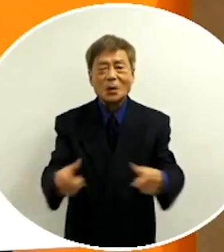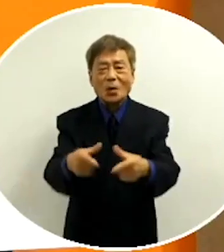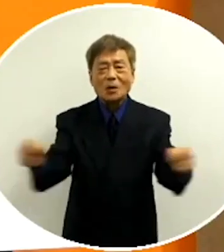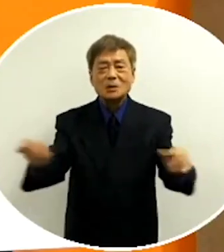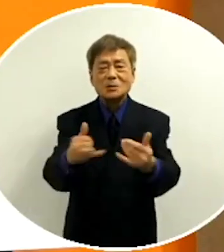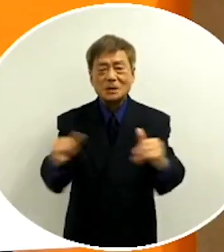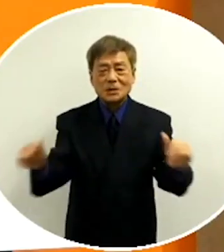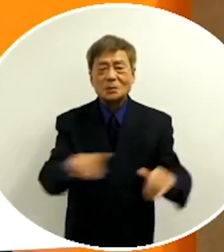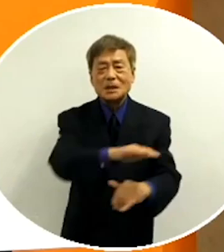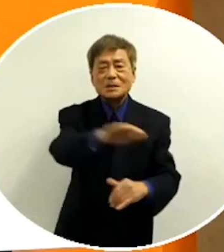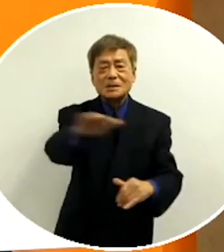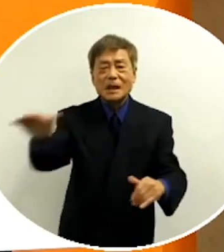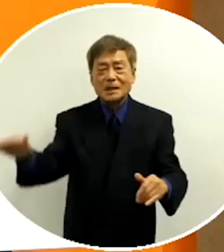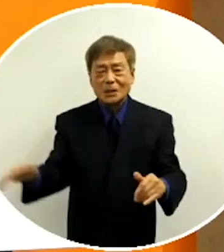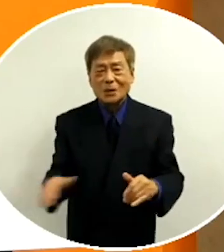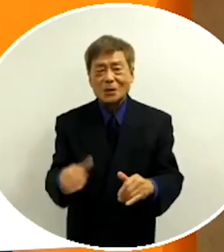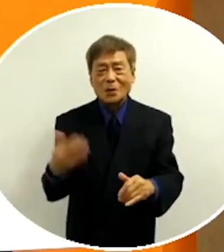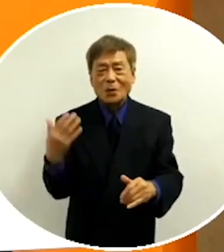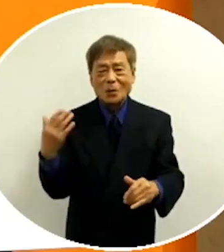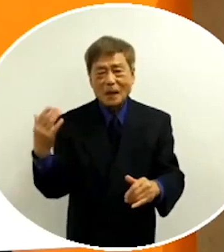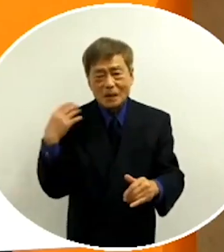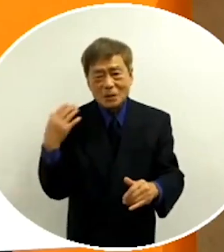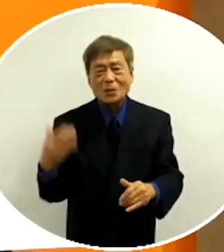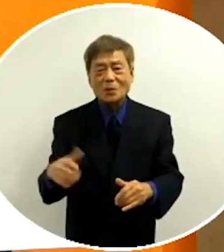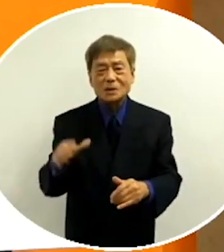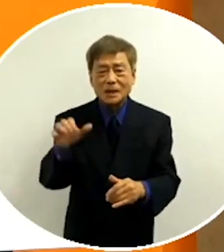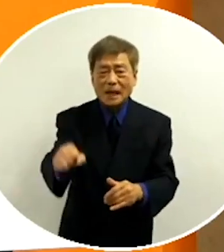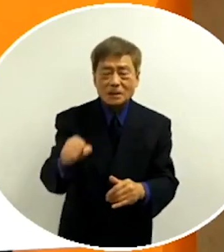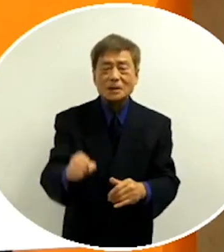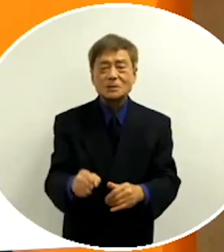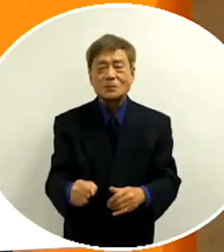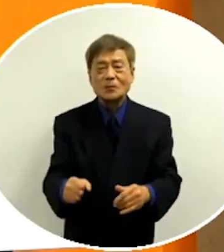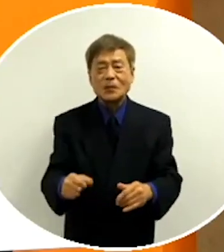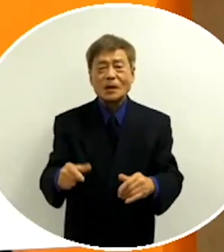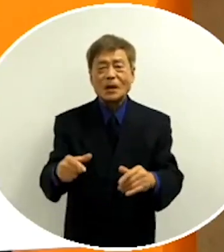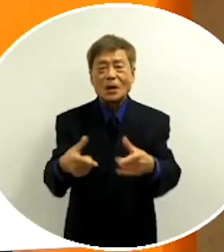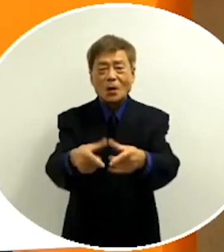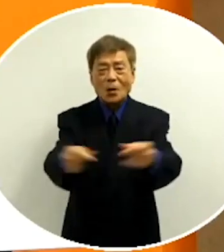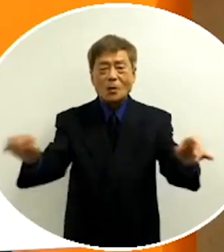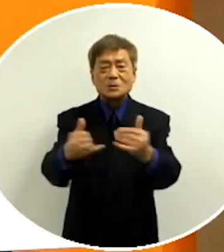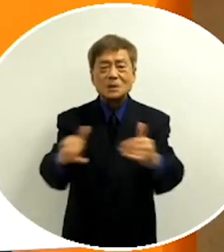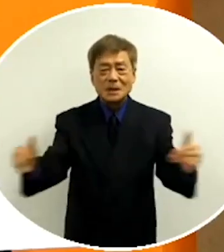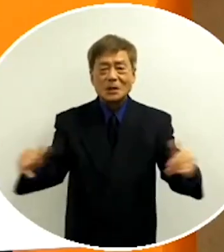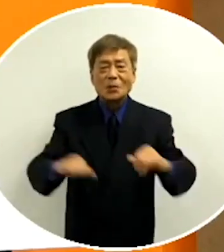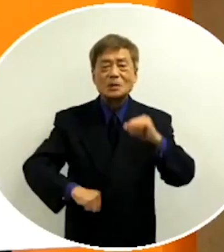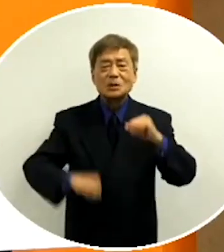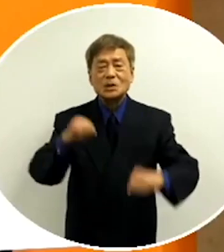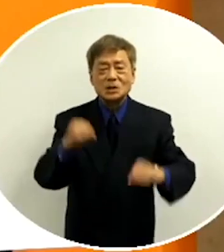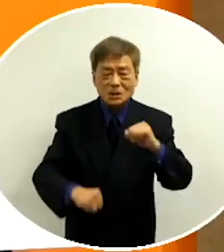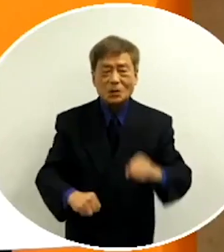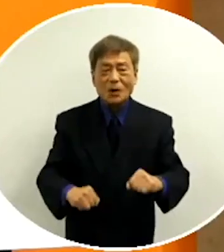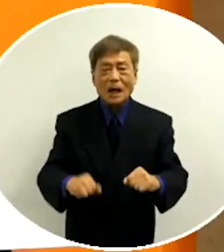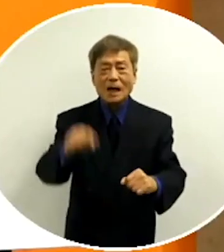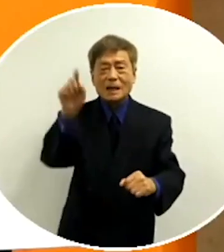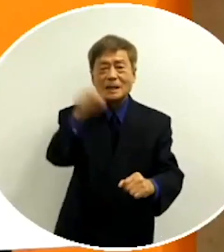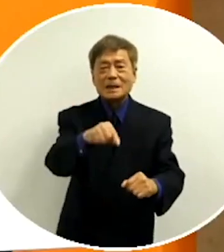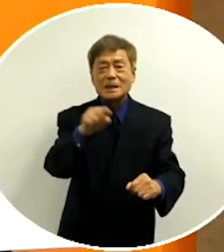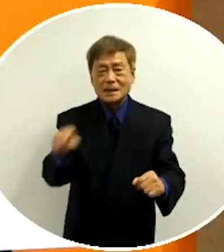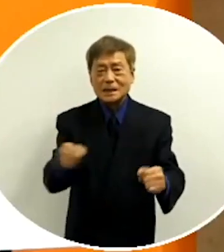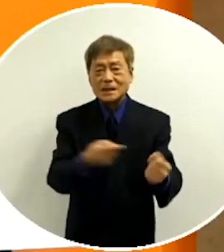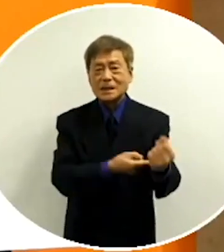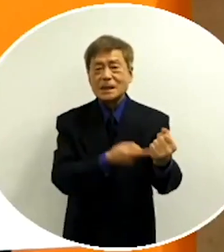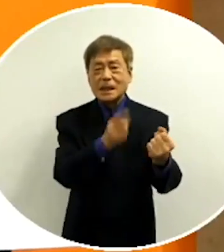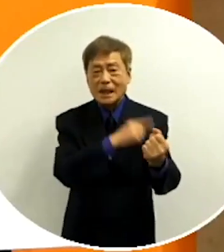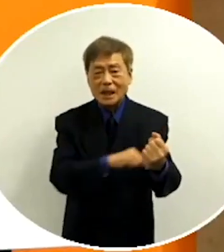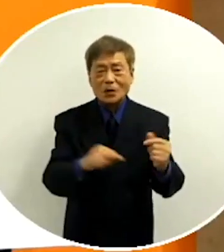喜ぶのかもしれませんが国民の自由とか人権とか透明性の高い公平公正